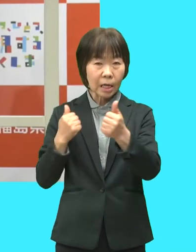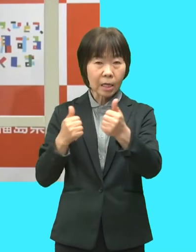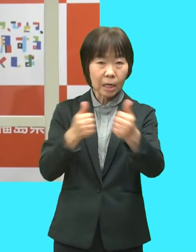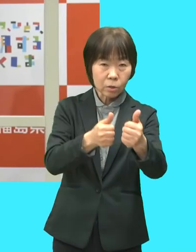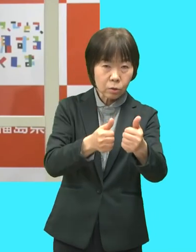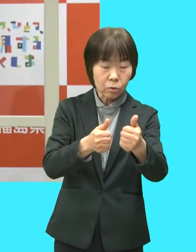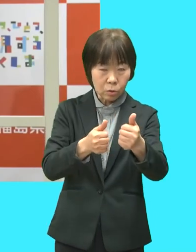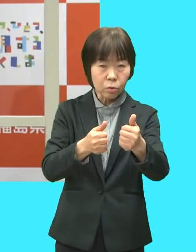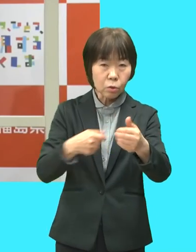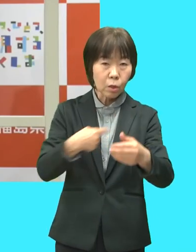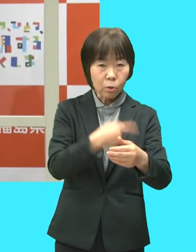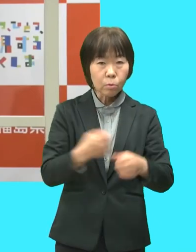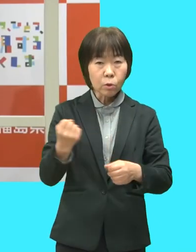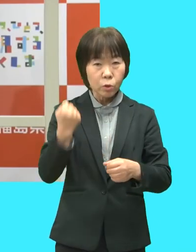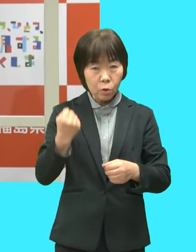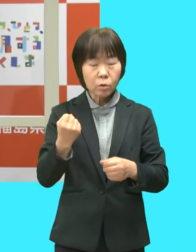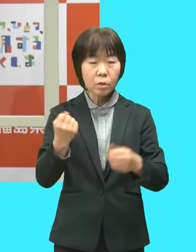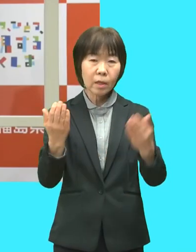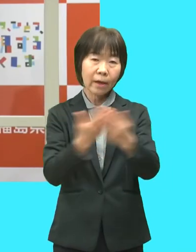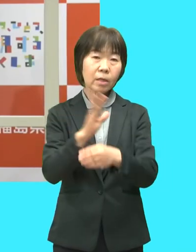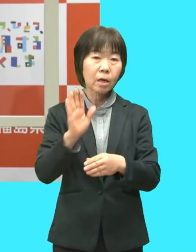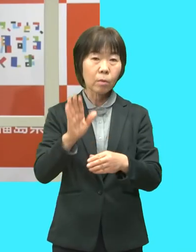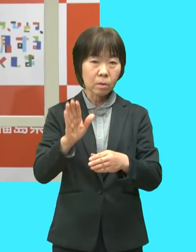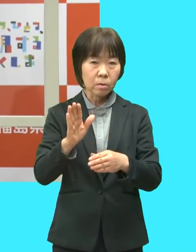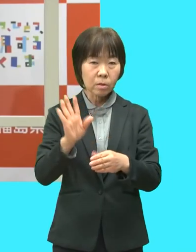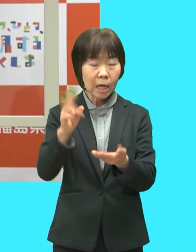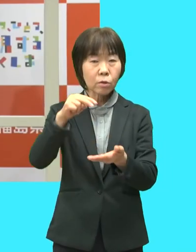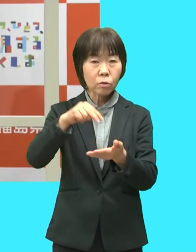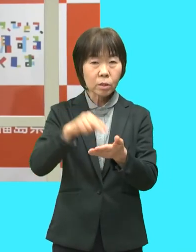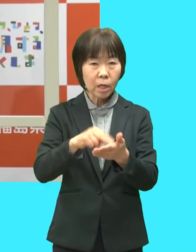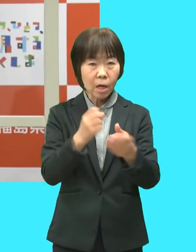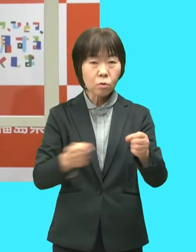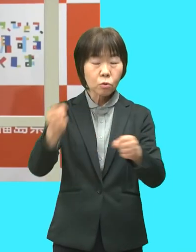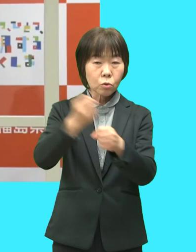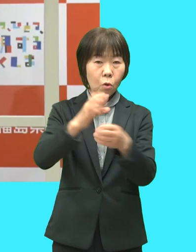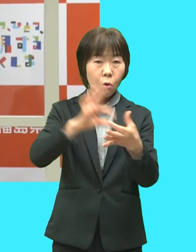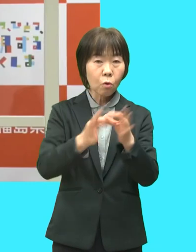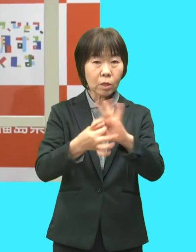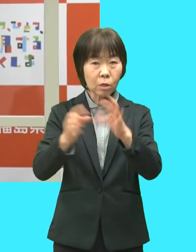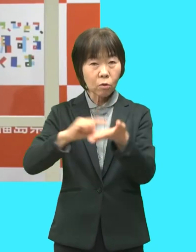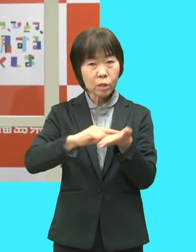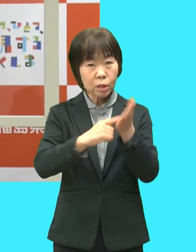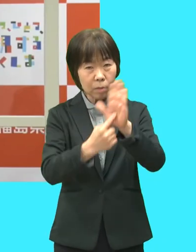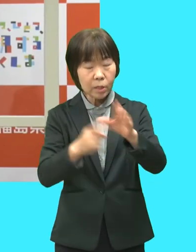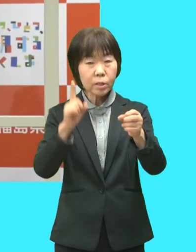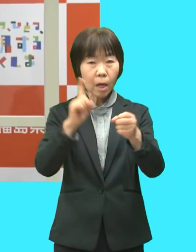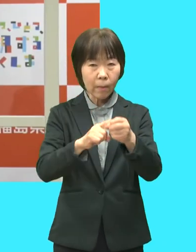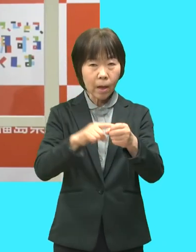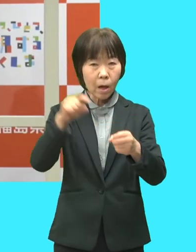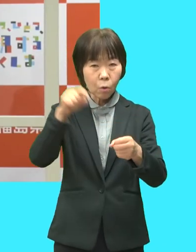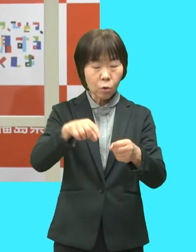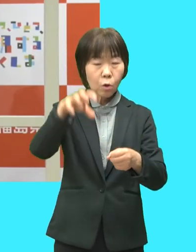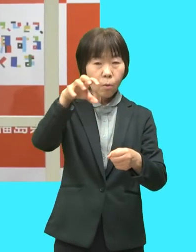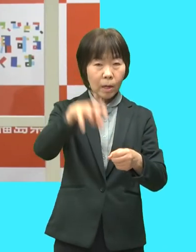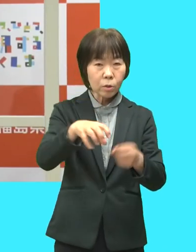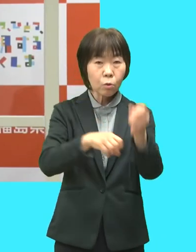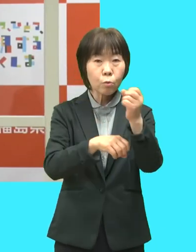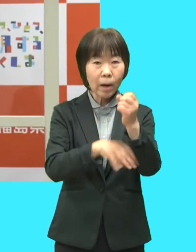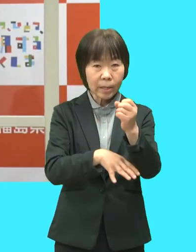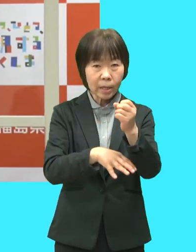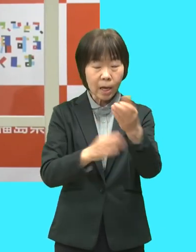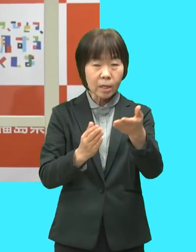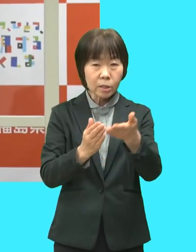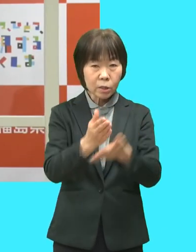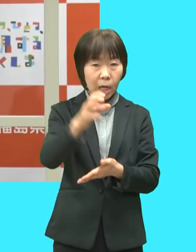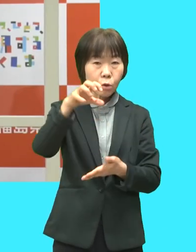という部分が今色濃くなってきていますが、福島県としてのその復興五輪を示すため J ビレッジという場所も踏まえて、グランドスタートで